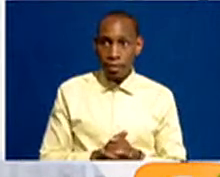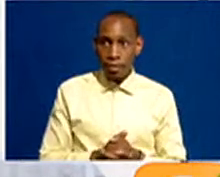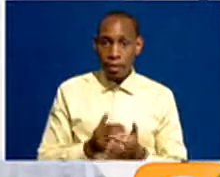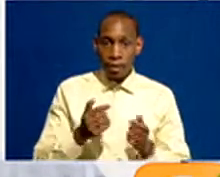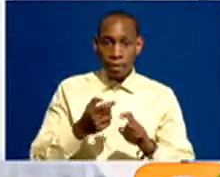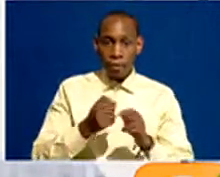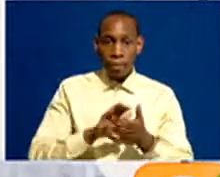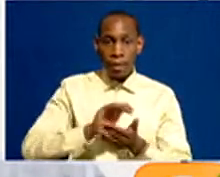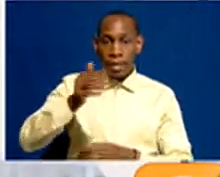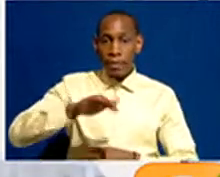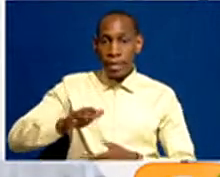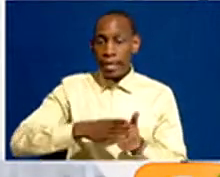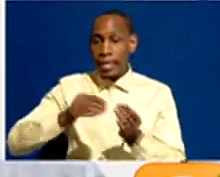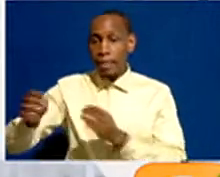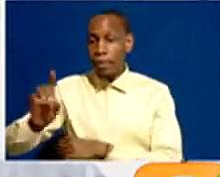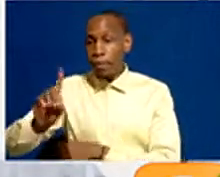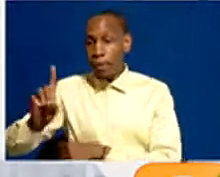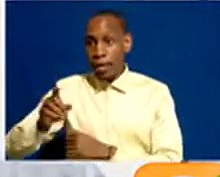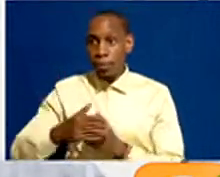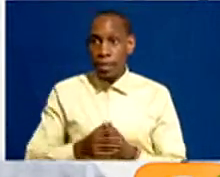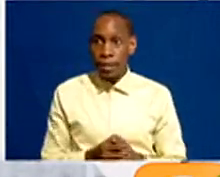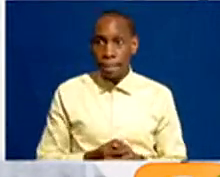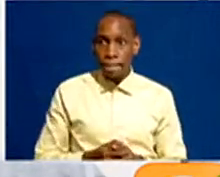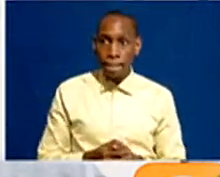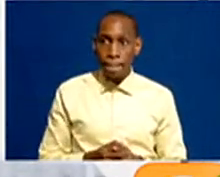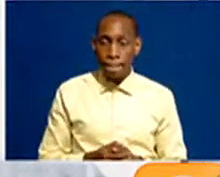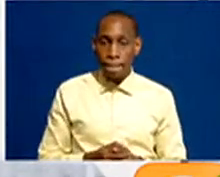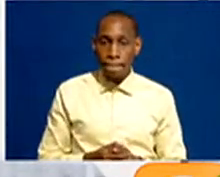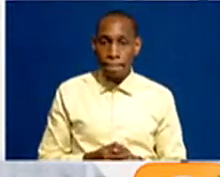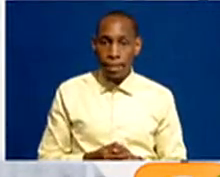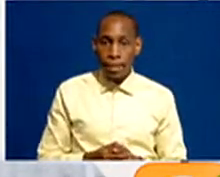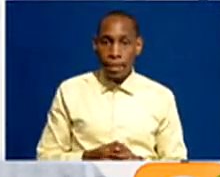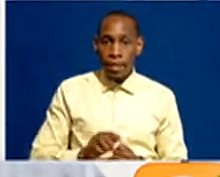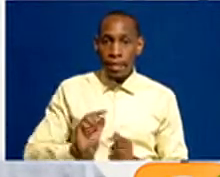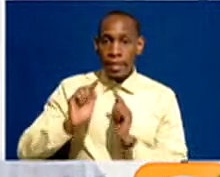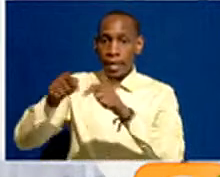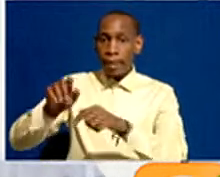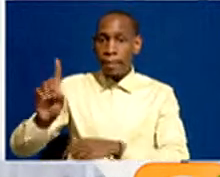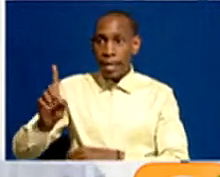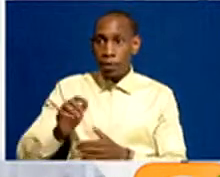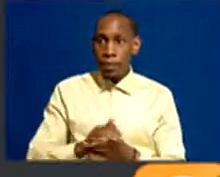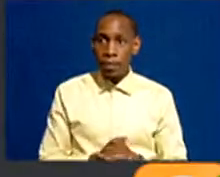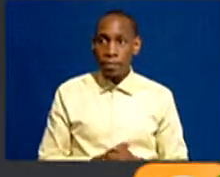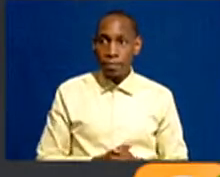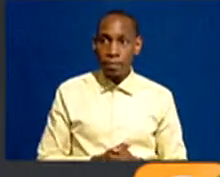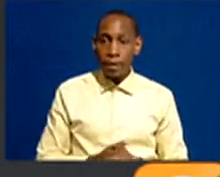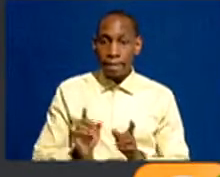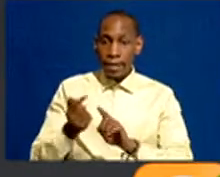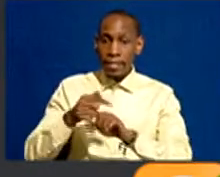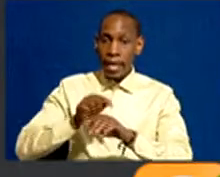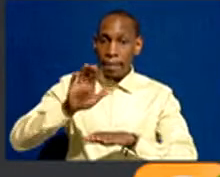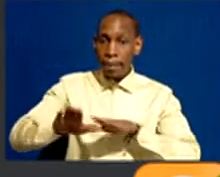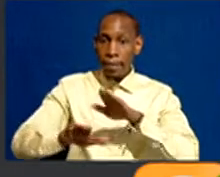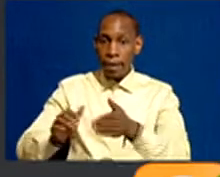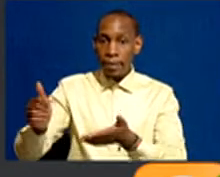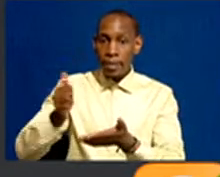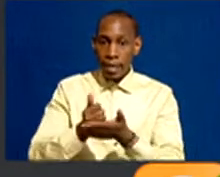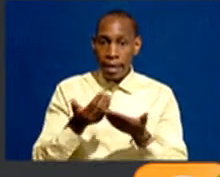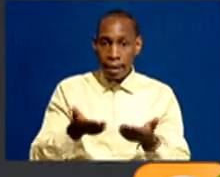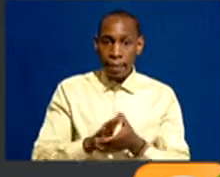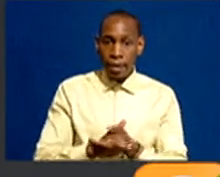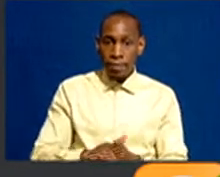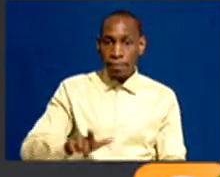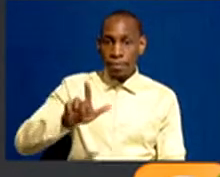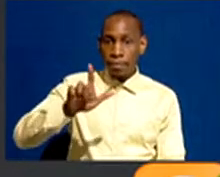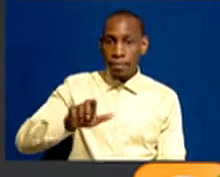sasa nikuja Nairobi. And actually it was my first time kukuja Nairobi, sikuwa nimekuja Nairobi tena. Nikaajiriwa hapa Ruthuru